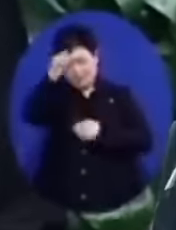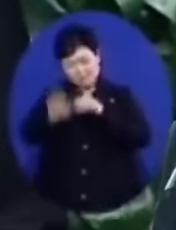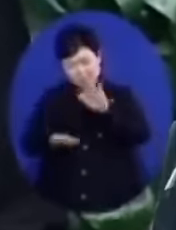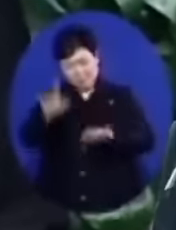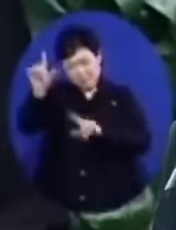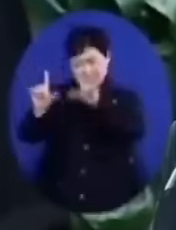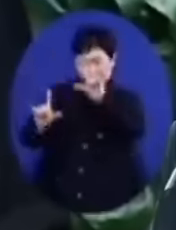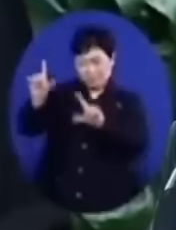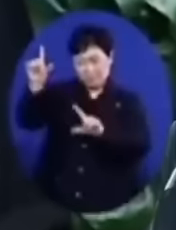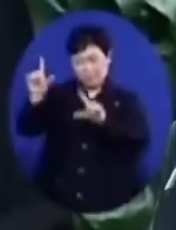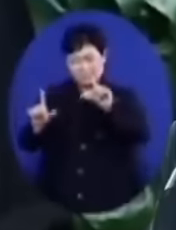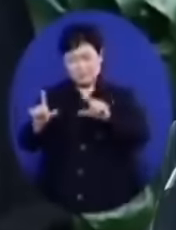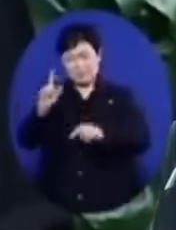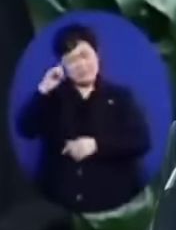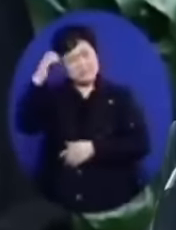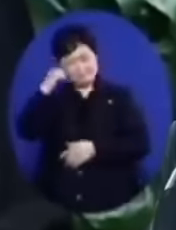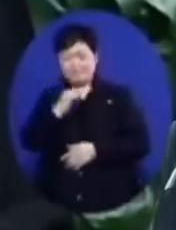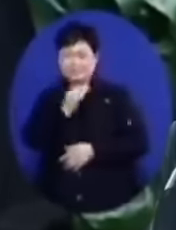눈에 후원합니다.